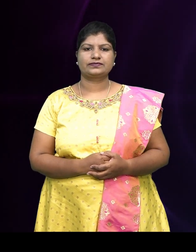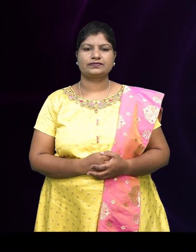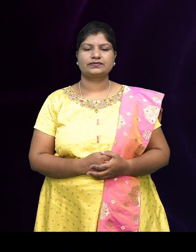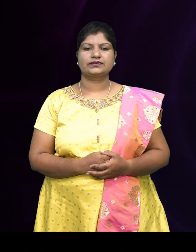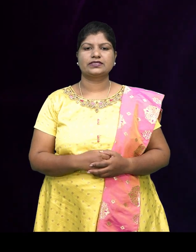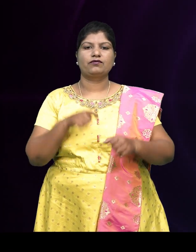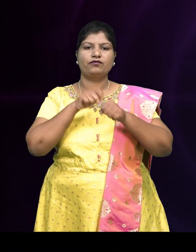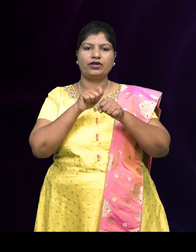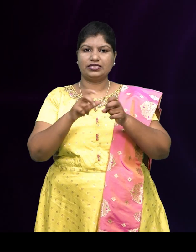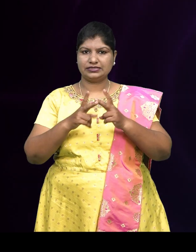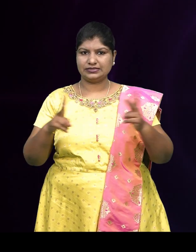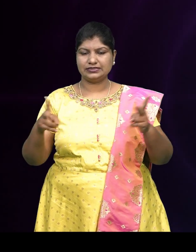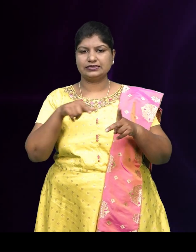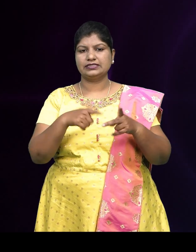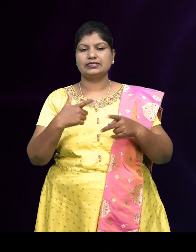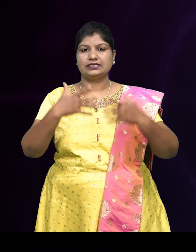कंकाल के कार्य,